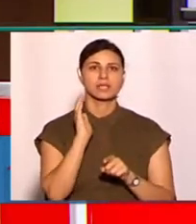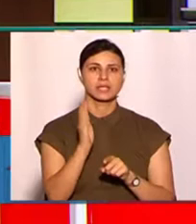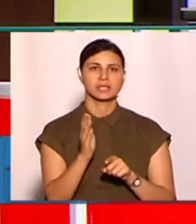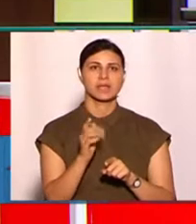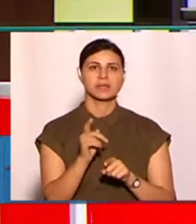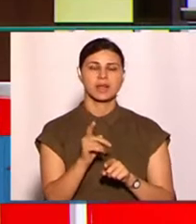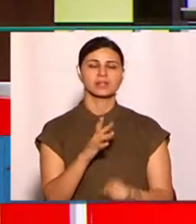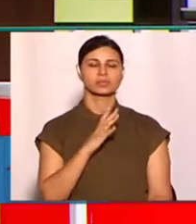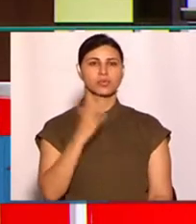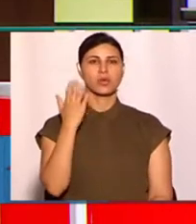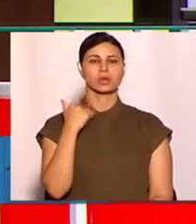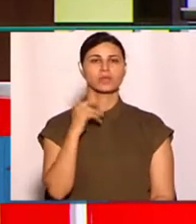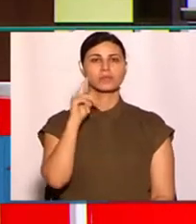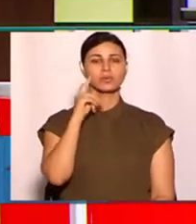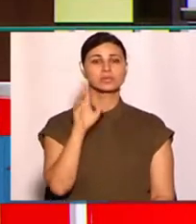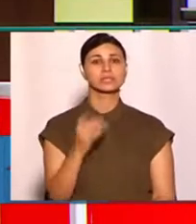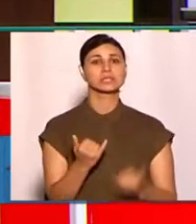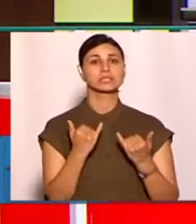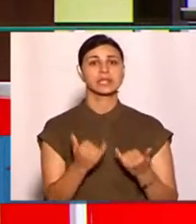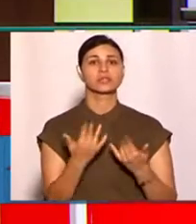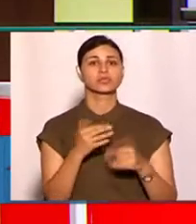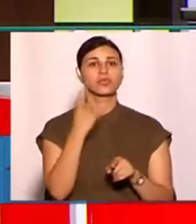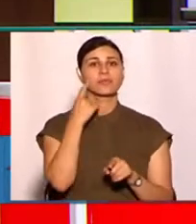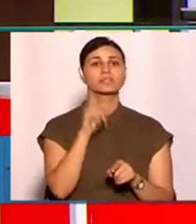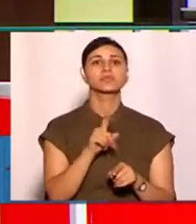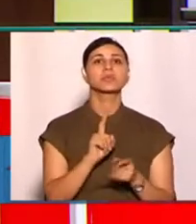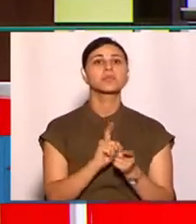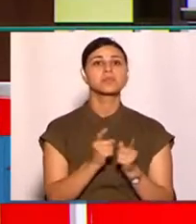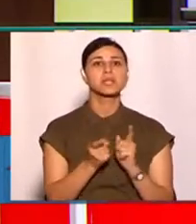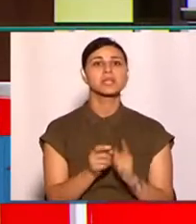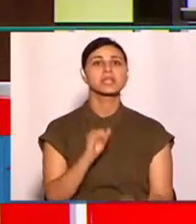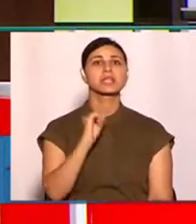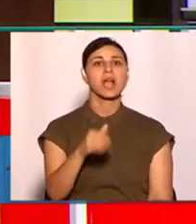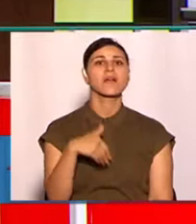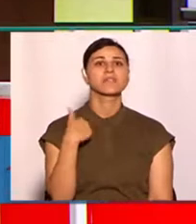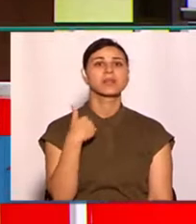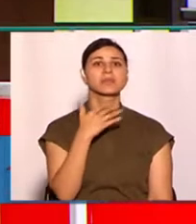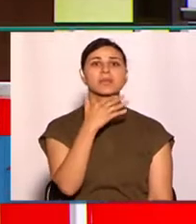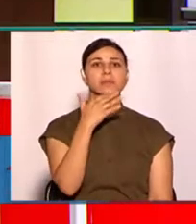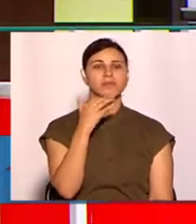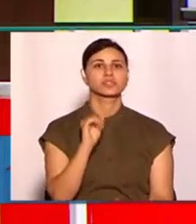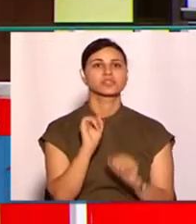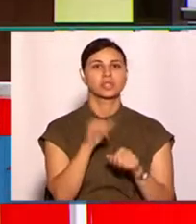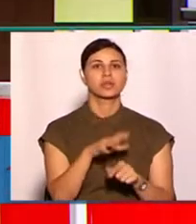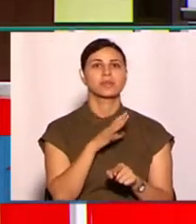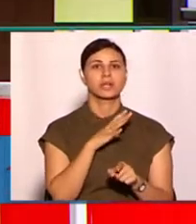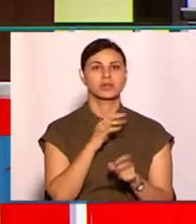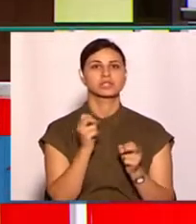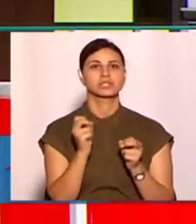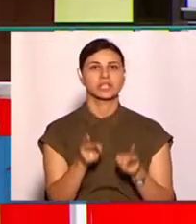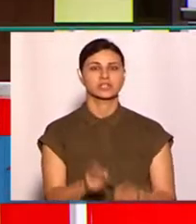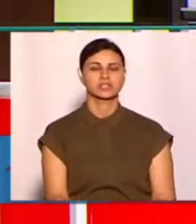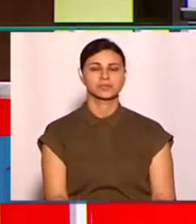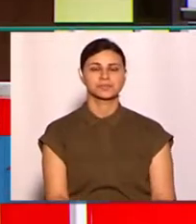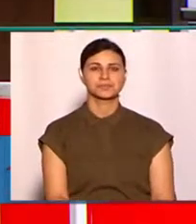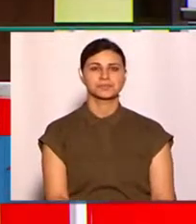პროცესებისგან დასაცავად იყოს გათვლილი. დღეს ჩვენ უკვე ვიცით, რომ პირიქით ავიტამინით დატვირთვა შეიძლება იყოს სახიფათო. ამიტომ